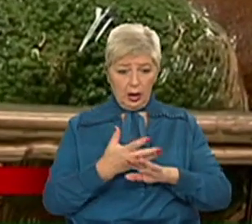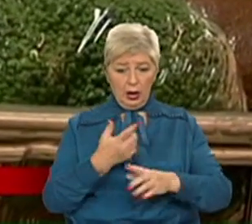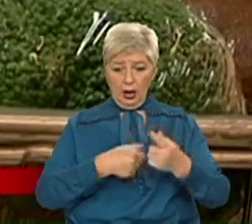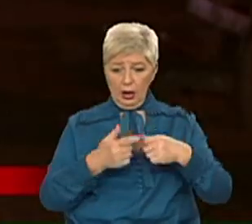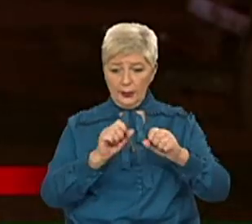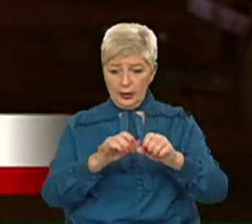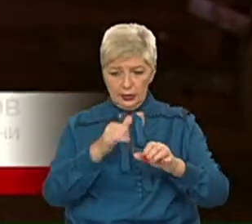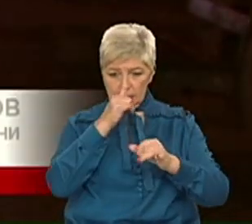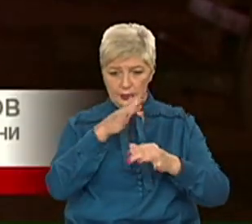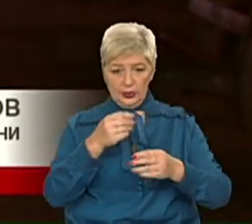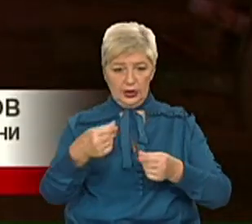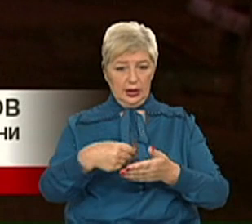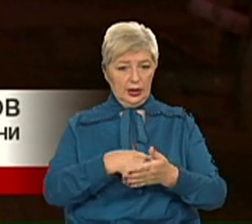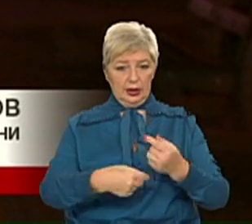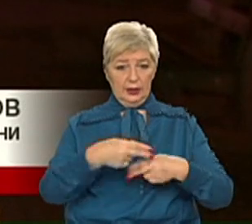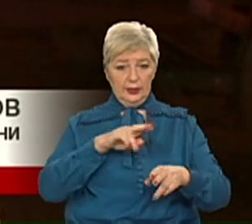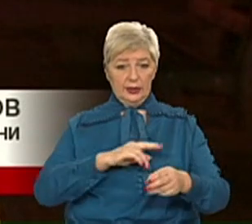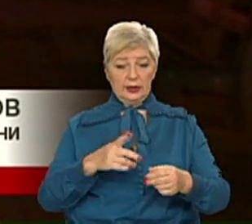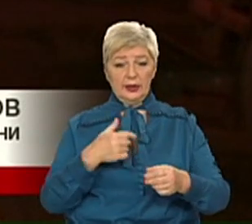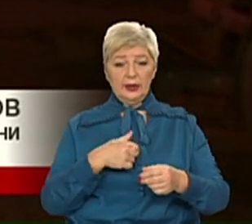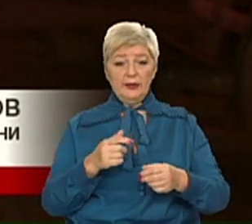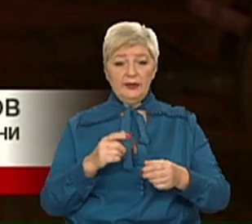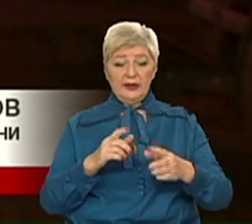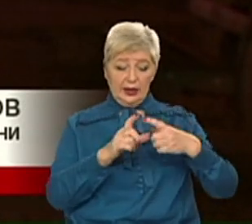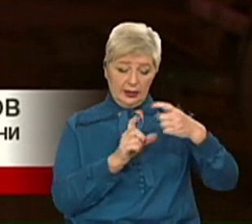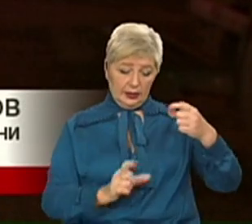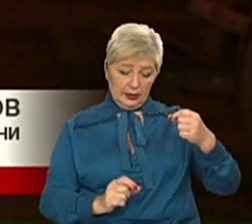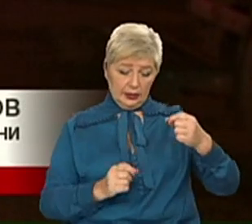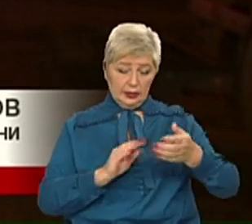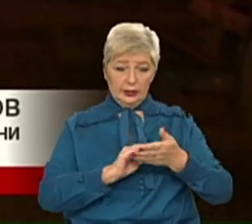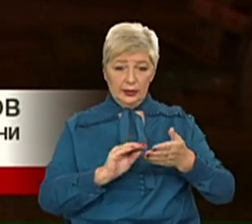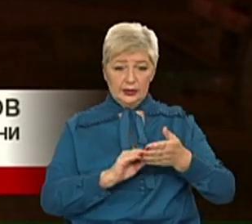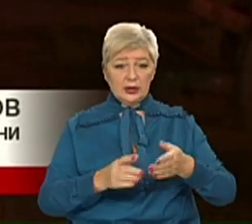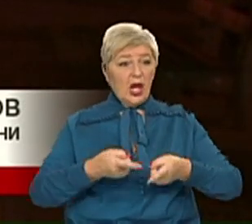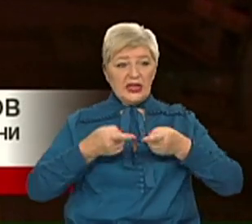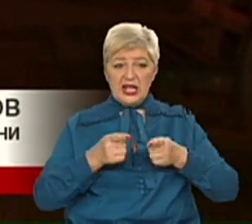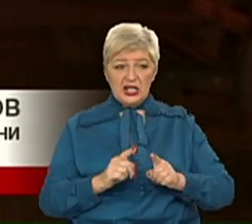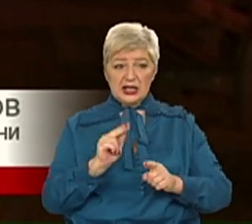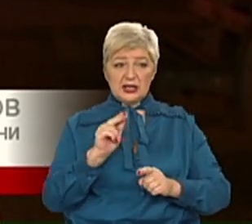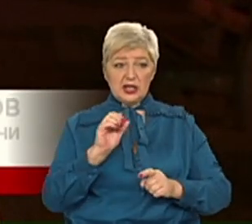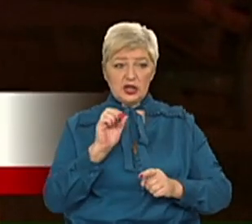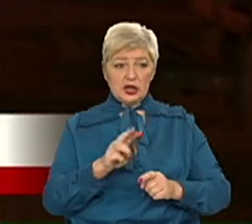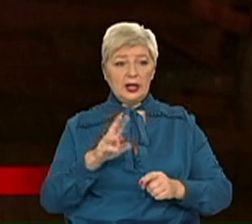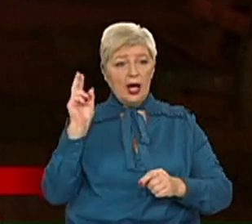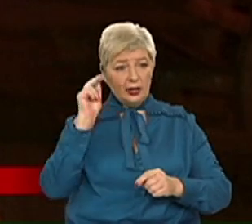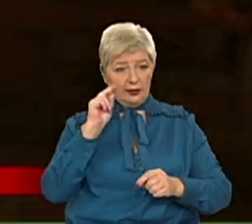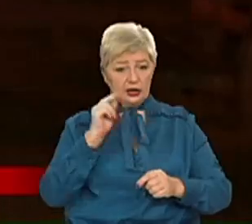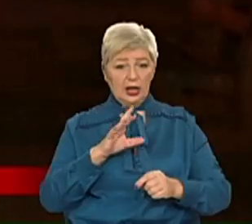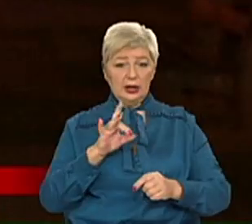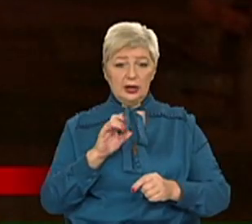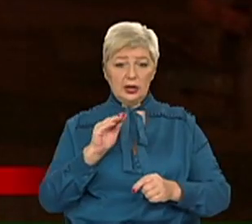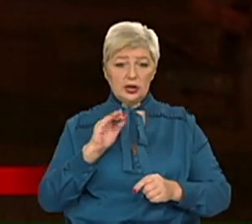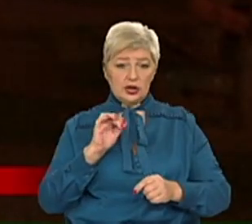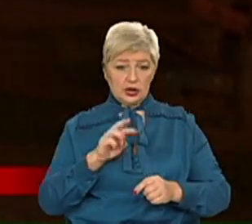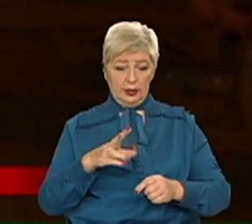повернуть. Звичайний фіскальний чек з супермаркету, а знизу написано «недійсний чек, навчальний режим». То есть потребитель видит, что обычный